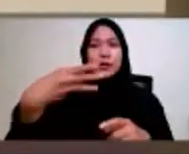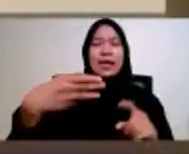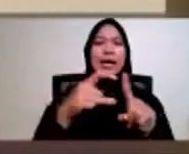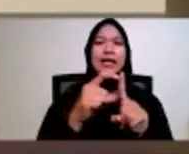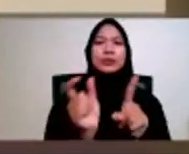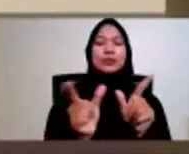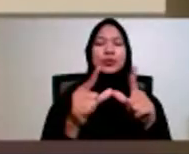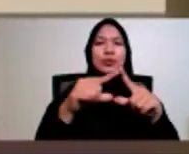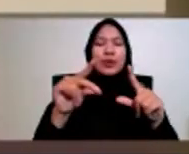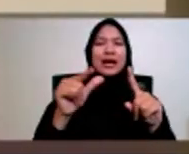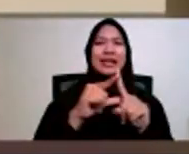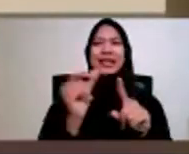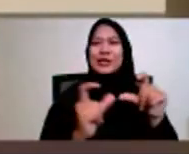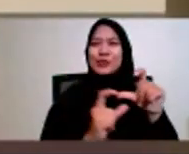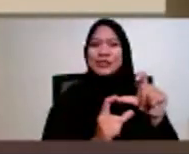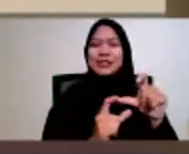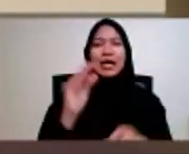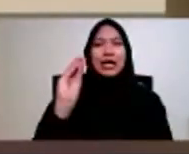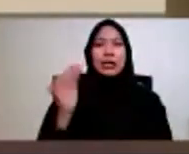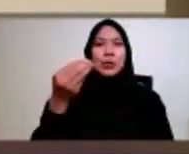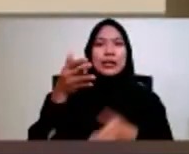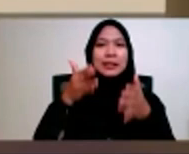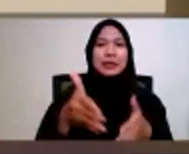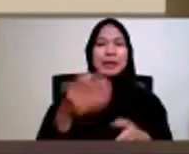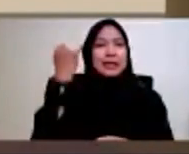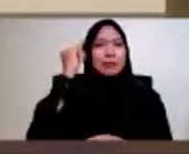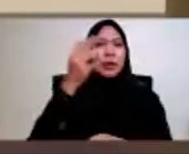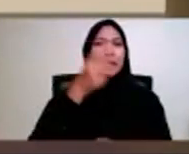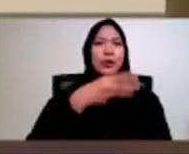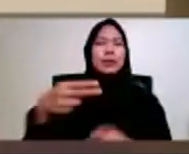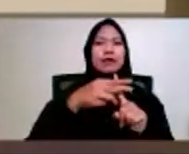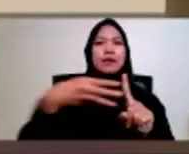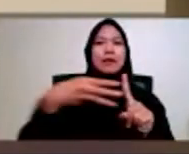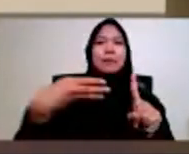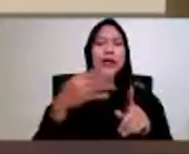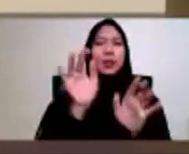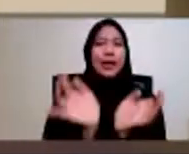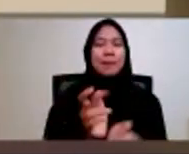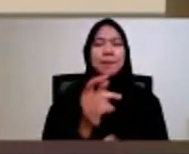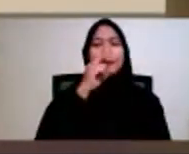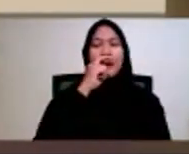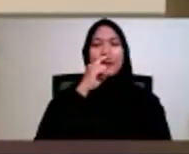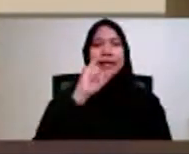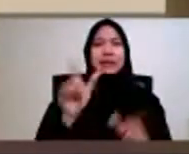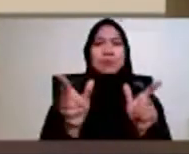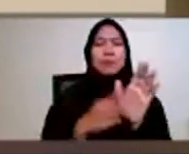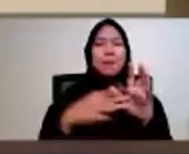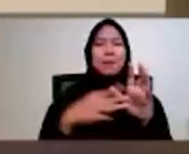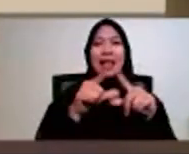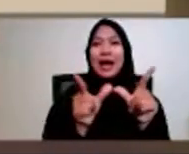tandelilin ketua Departemen ilmu ekonomi feb.ugm Bapak rimawan pradiptyo PHD